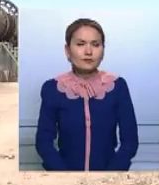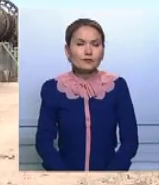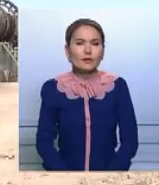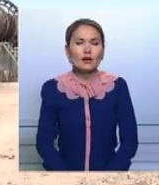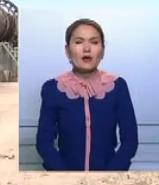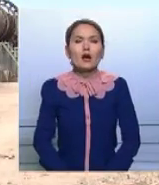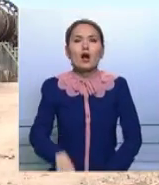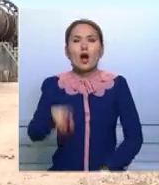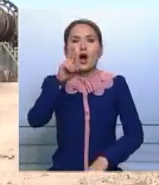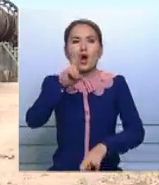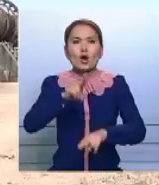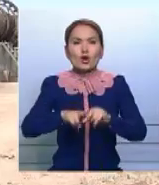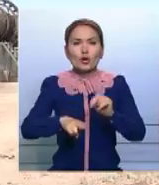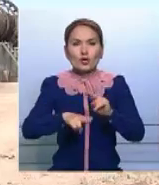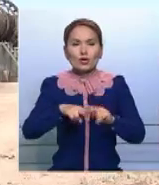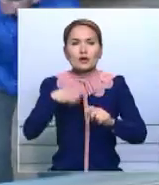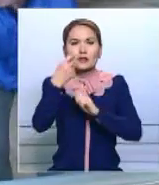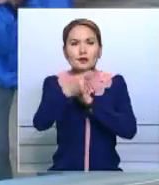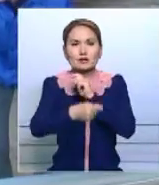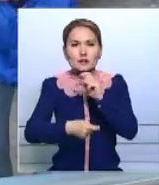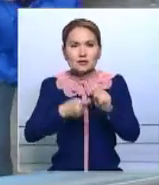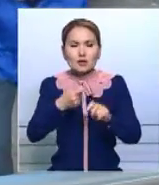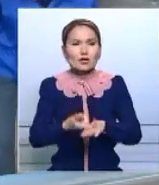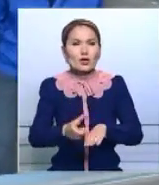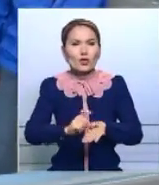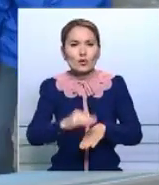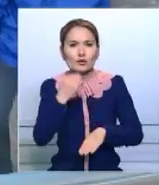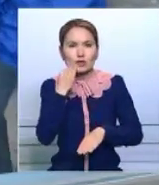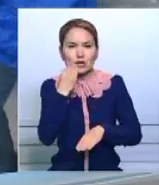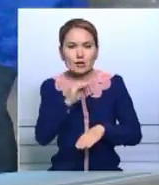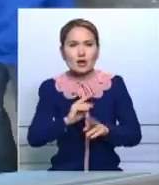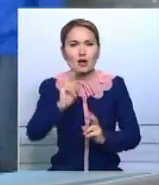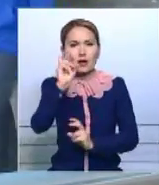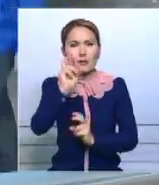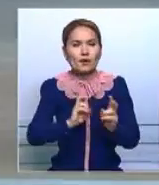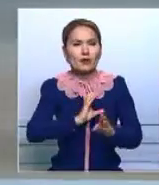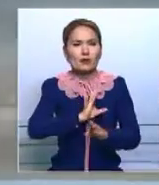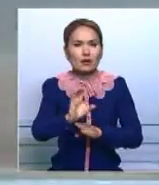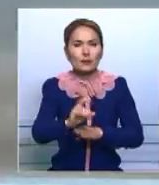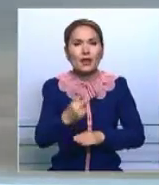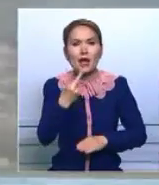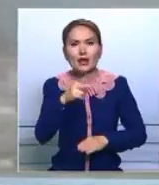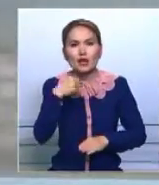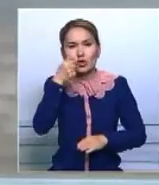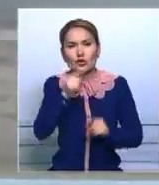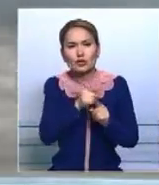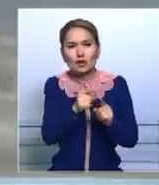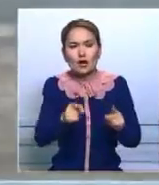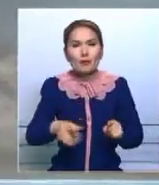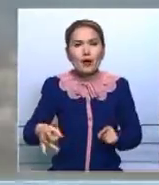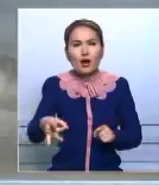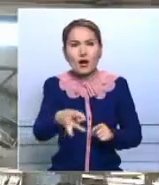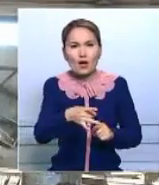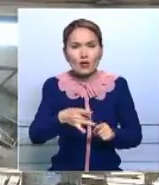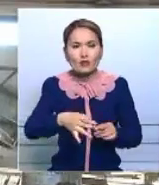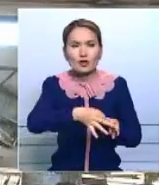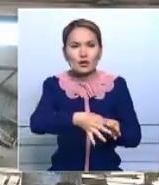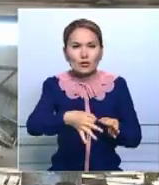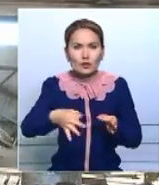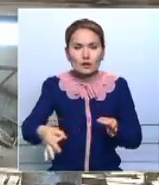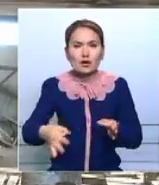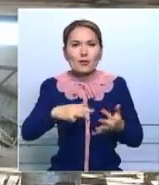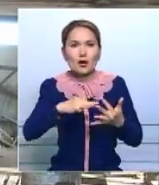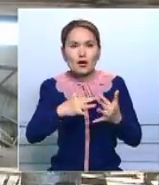Құрылыс саласы үшін арзан әрі сапалы өнім өндіріп отырған керамзит зауыты 2 жылдың ішінде аудан аумағын толық қамтып